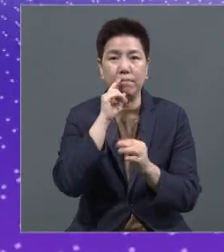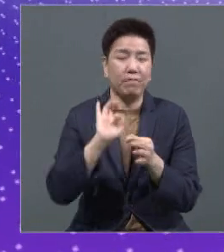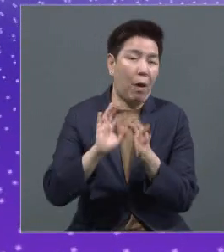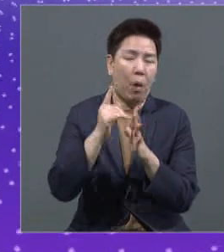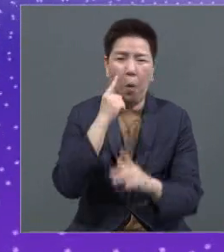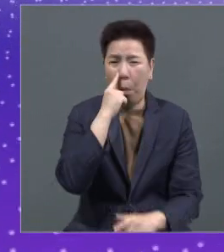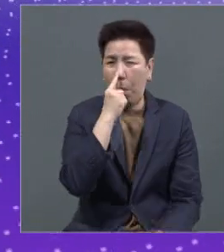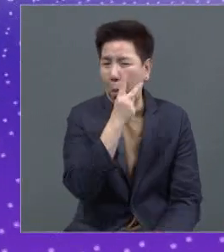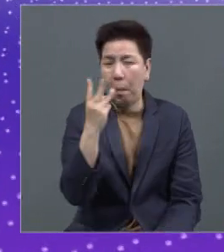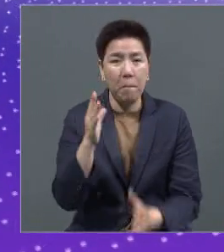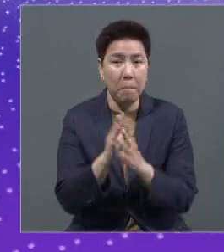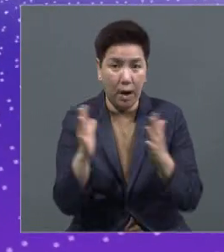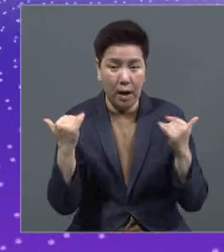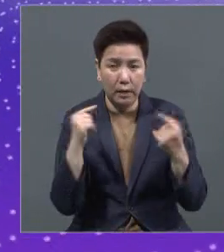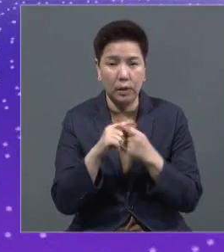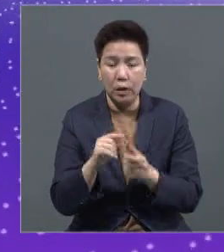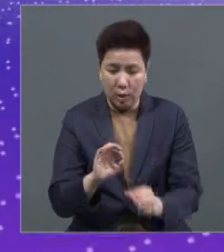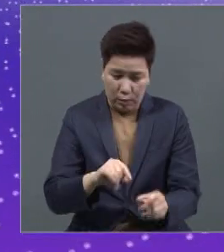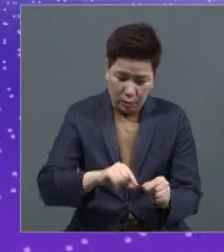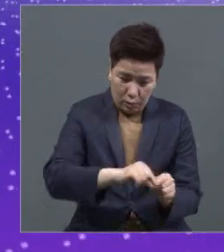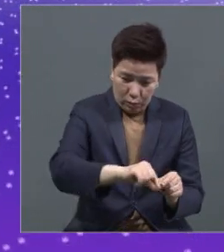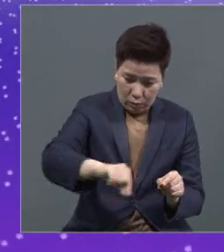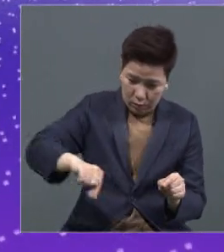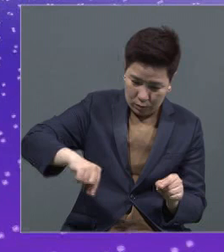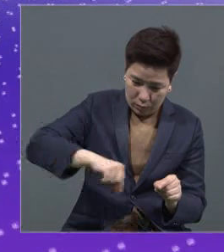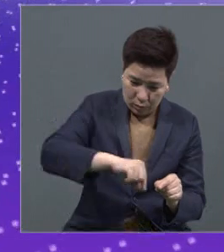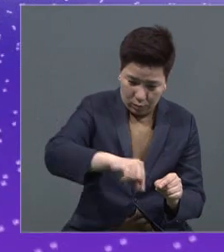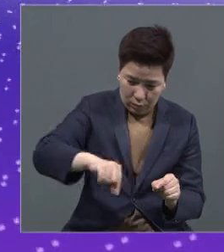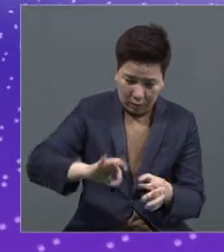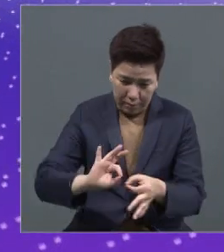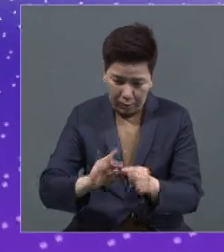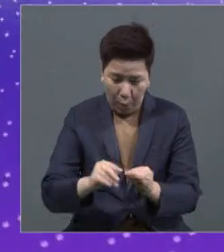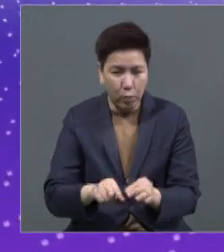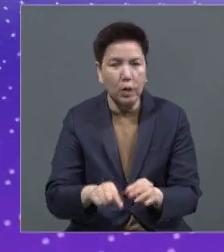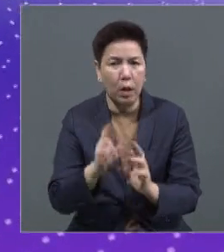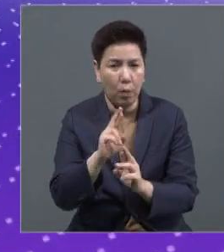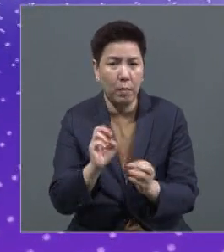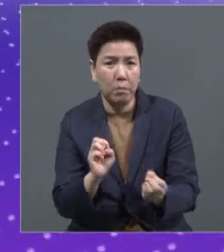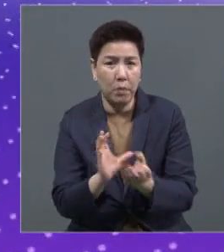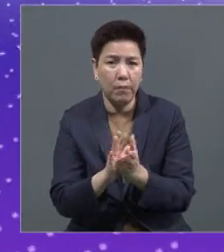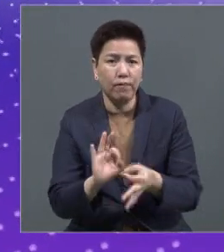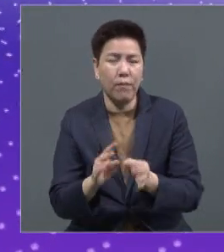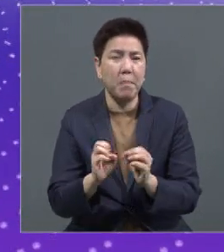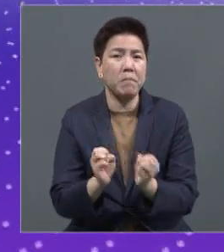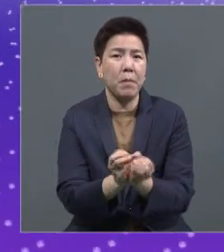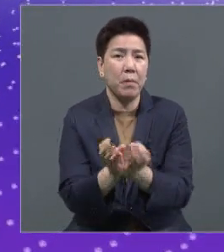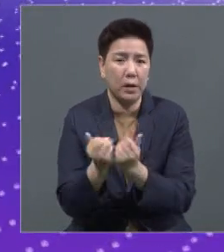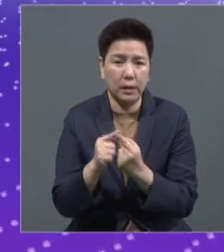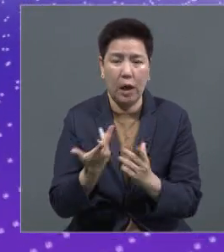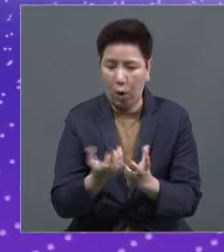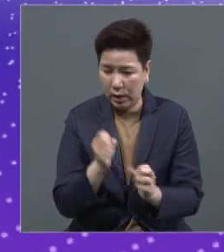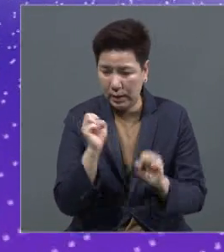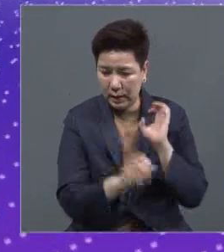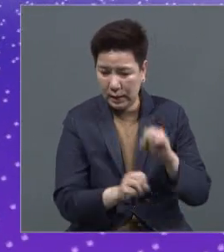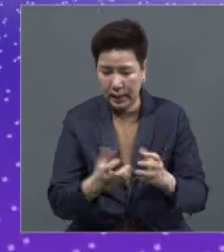แล้วนักต่อนักนะฮะใช่ยากันยุงบางคนมองข้ามยากันยุงจุดยากันยุงเนี่ยก็ทำให้ไฟไหม้ได้เหมือนกันการเผาขยะ